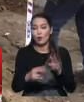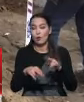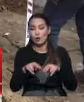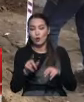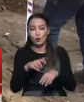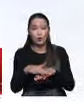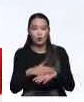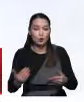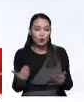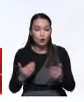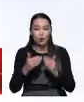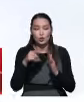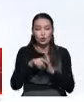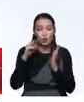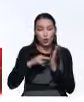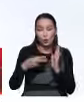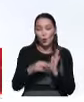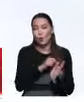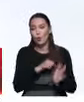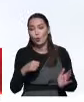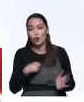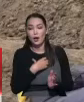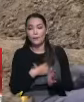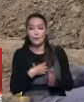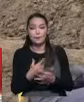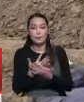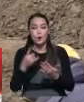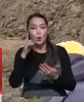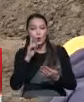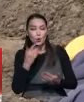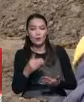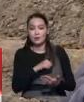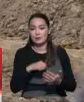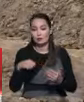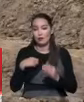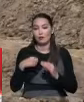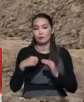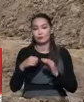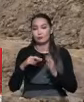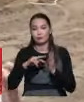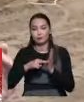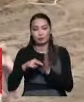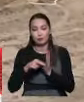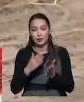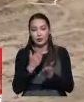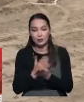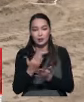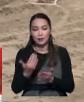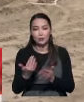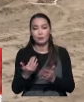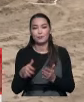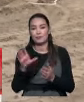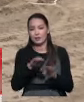ішкі жобалауын өздеріне қажет, өздеріне ыңғайлы түрде өздері жобалаған, сыртқы типтері